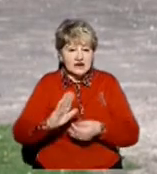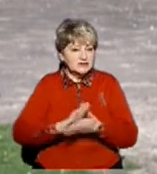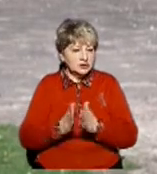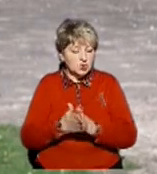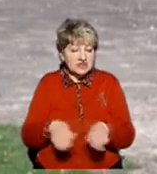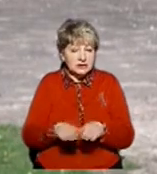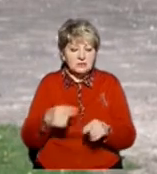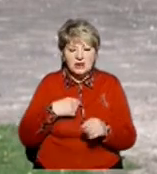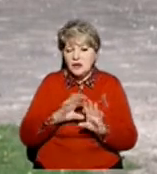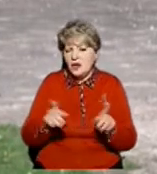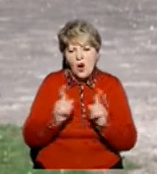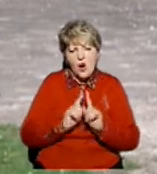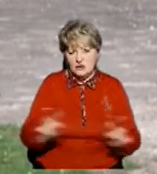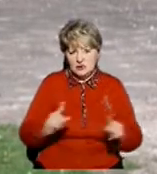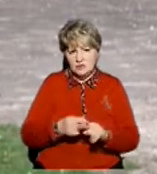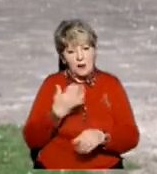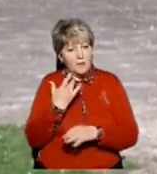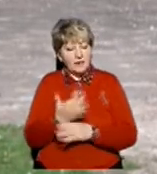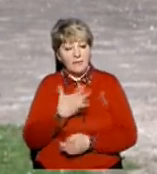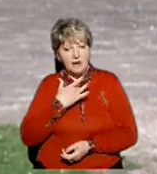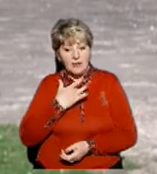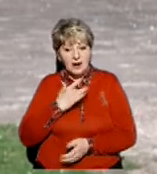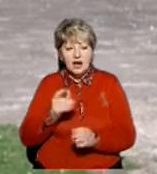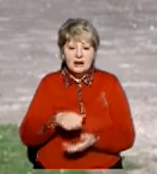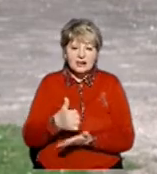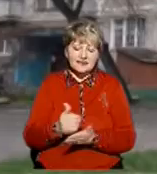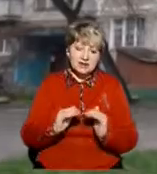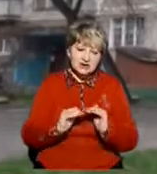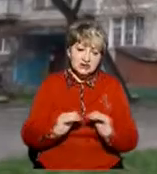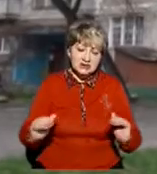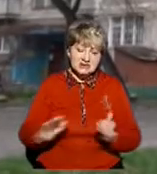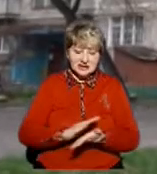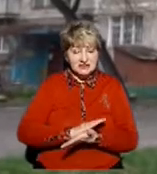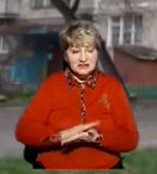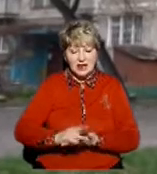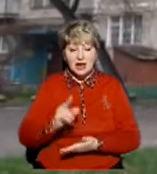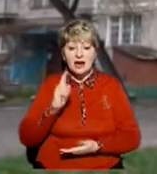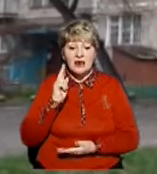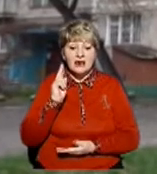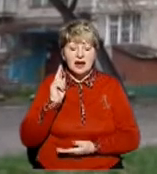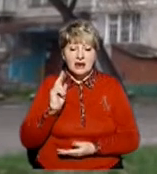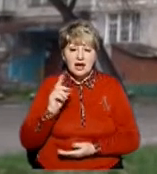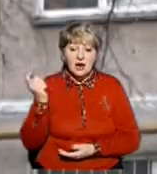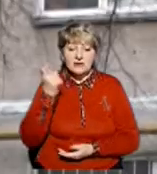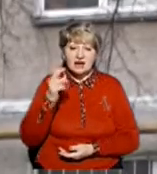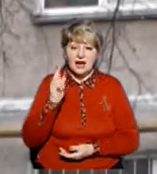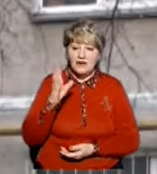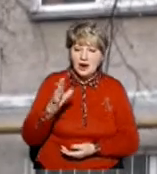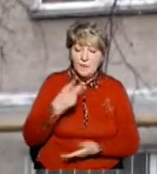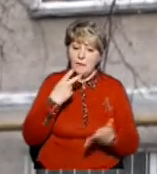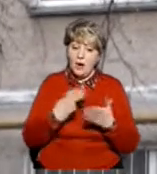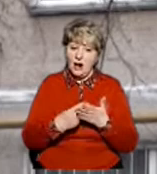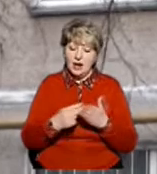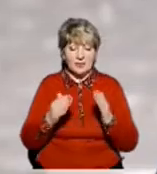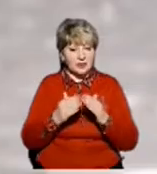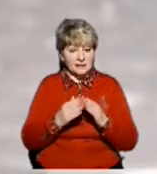ситуація така, що ми не особливо прискіпливі. Якби тільки чисто та тихо. Власниця квартири, яка нині за кордоном, показувати помешкання